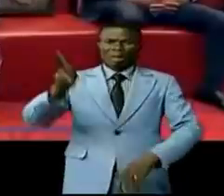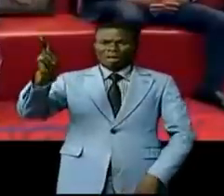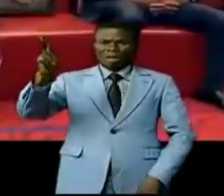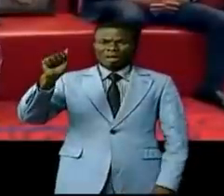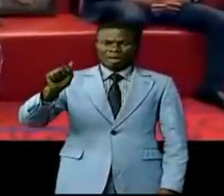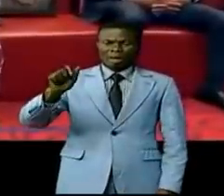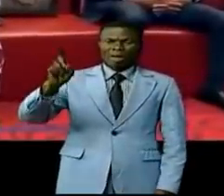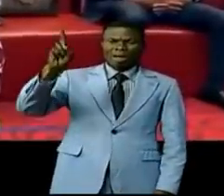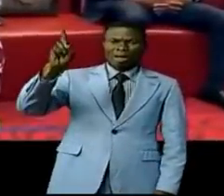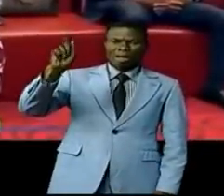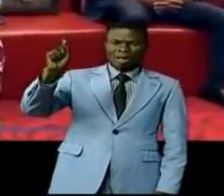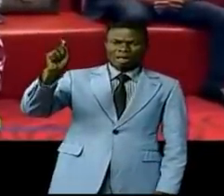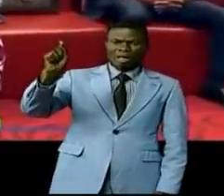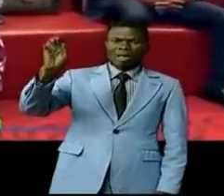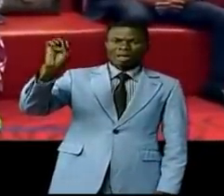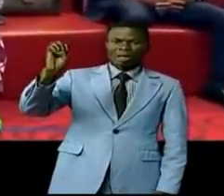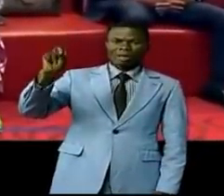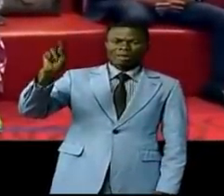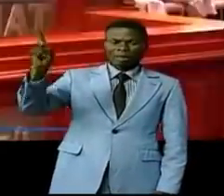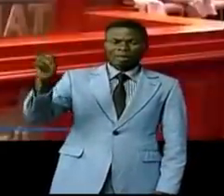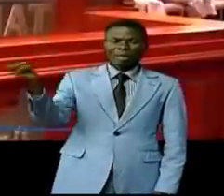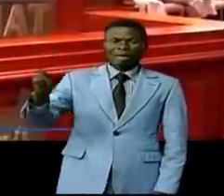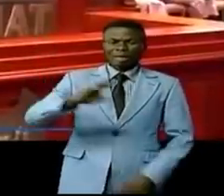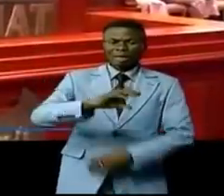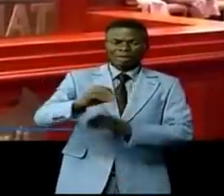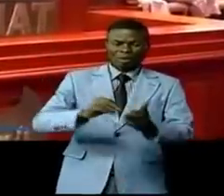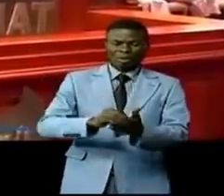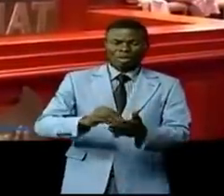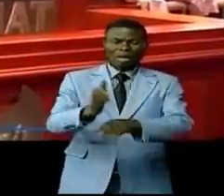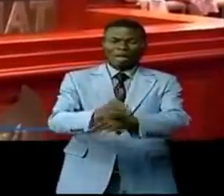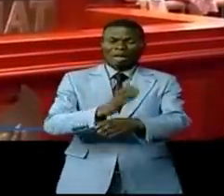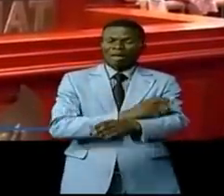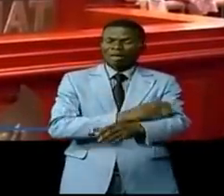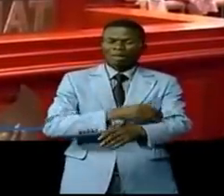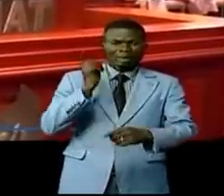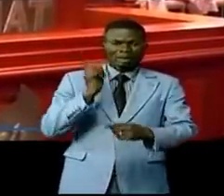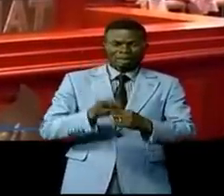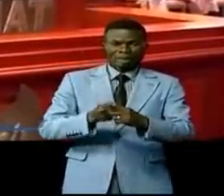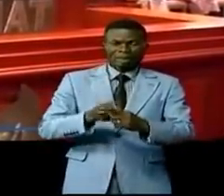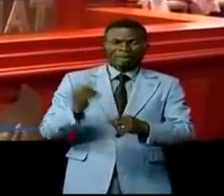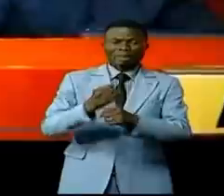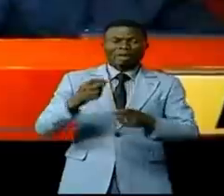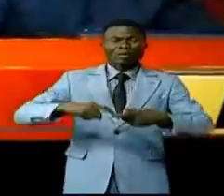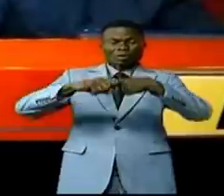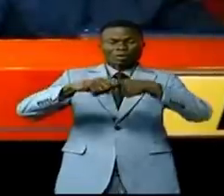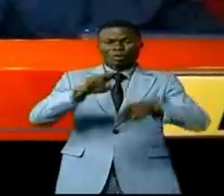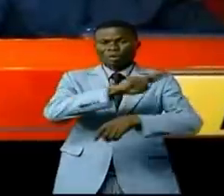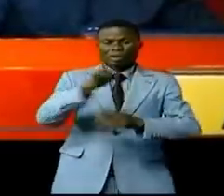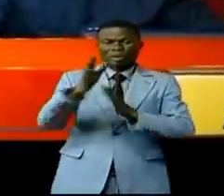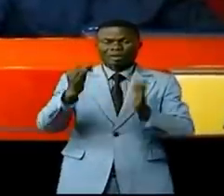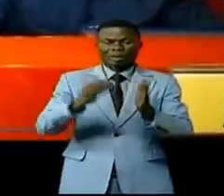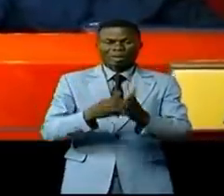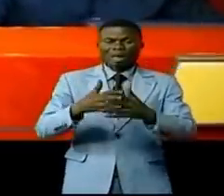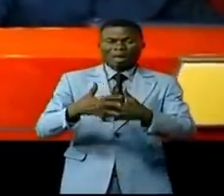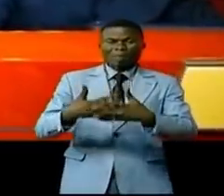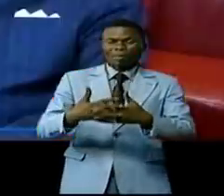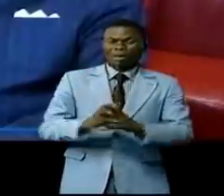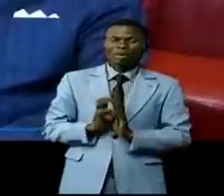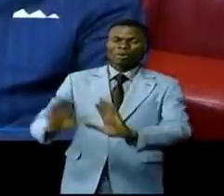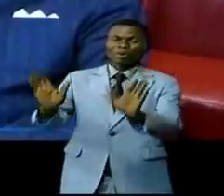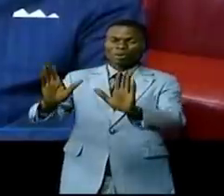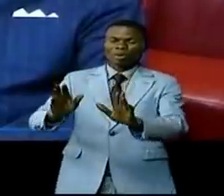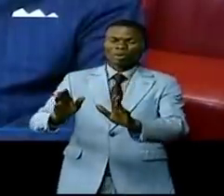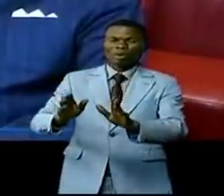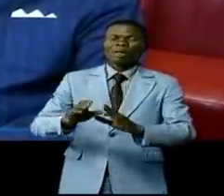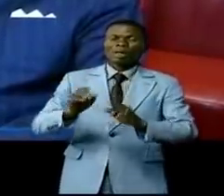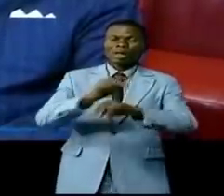central. Le constat pour ce projet est amer. Travaux suspendus depuis 2016, matériel abandonné à la gare de la